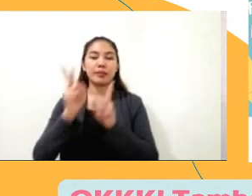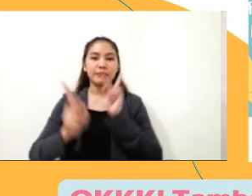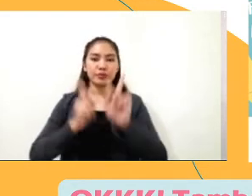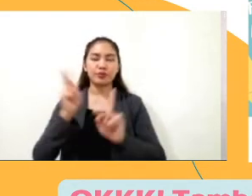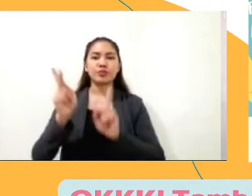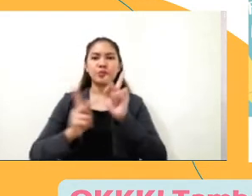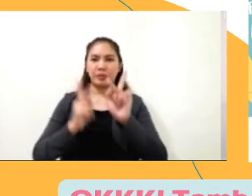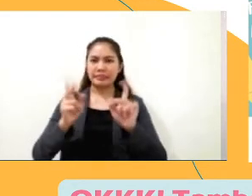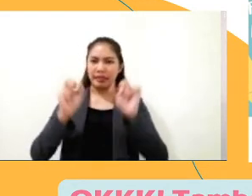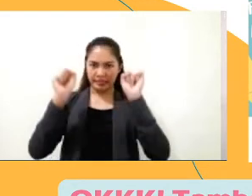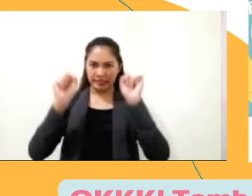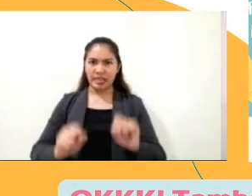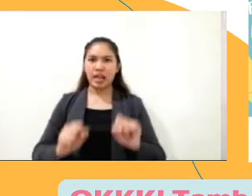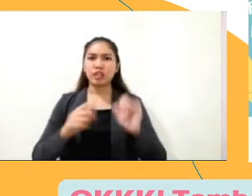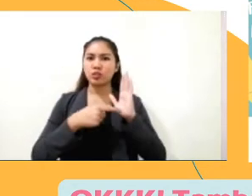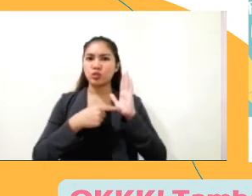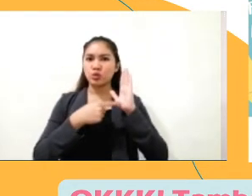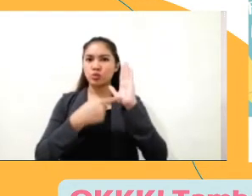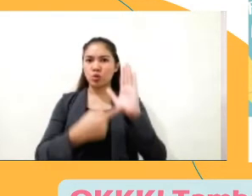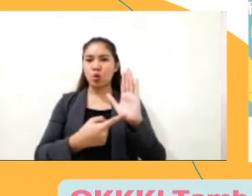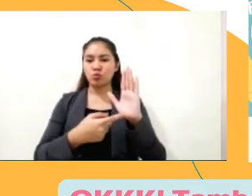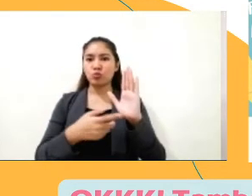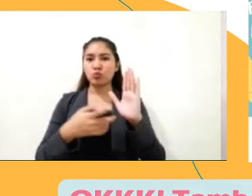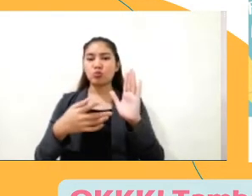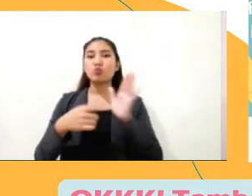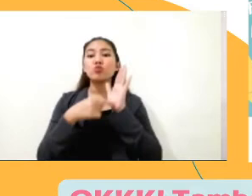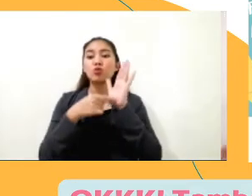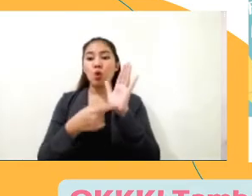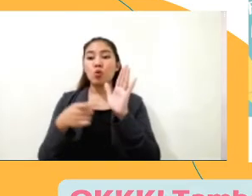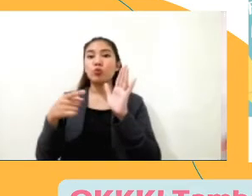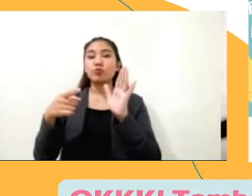ng pagbibigay halaga sa mga malapit sa atin.